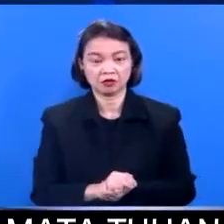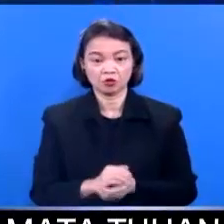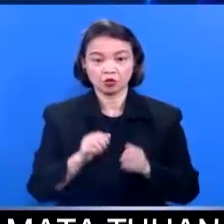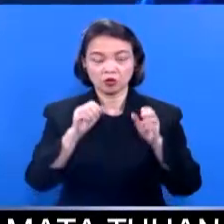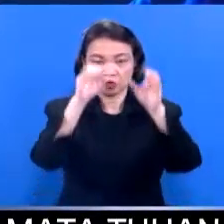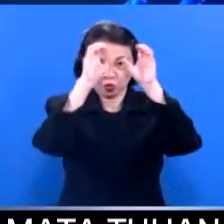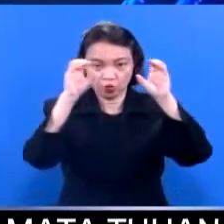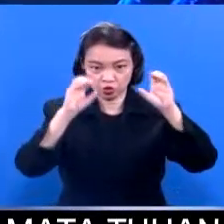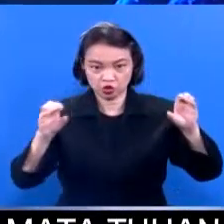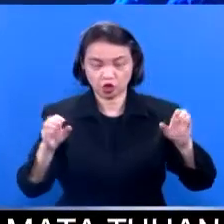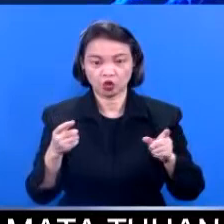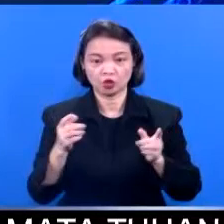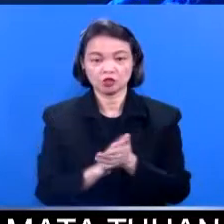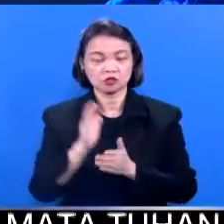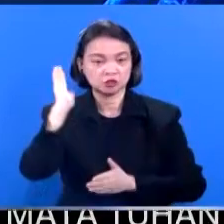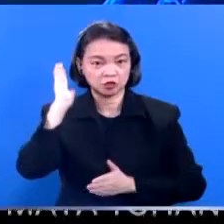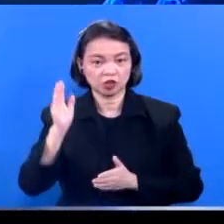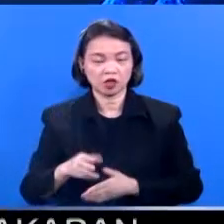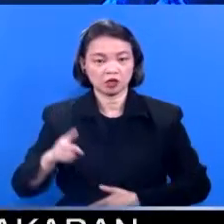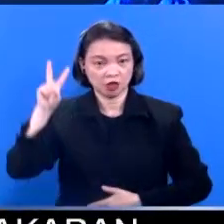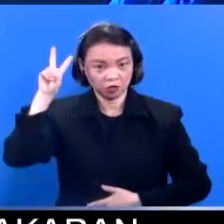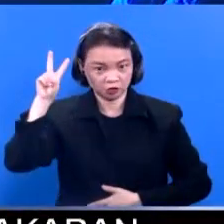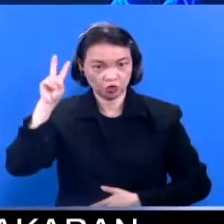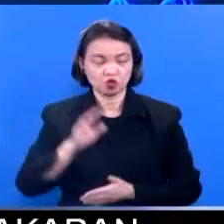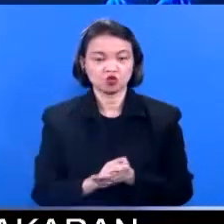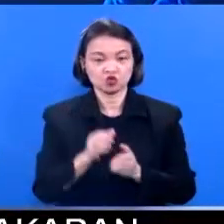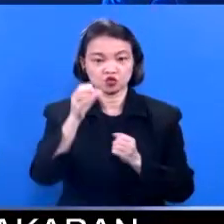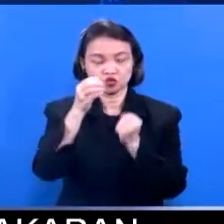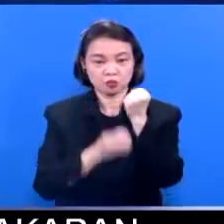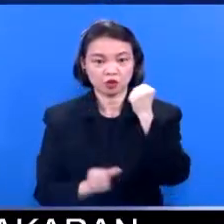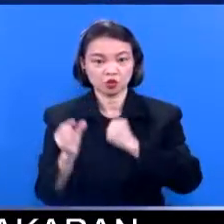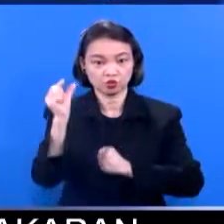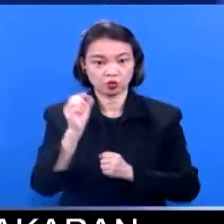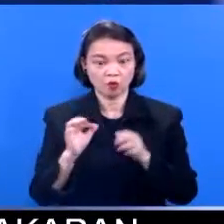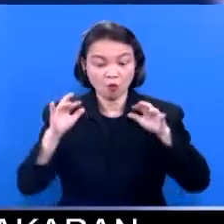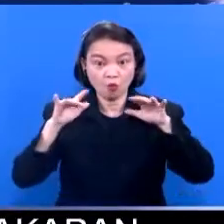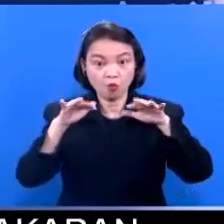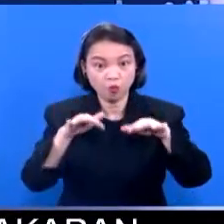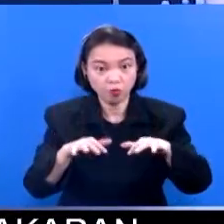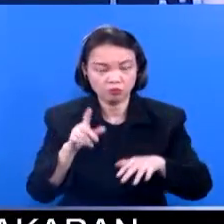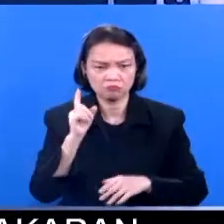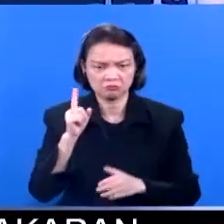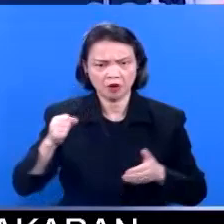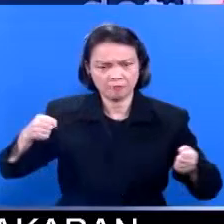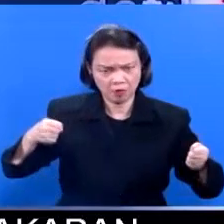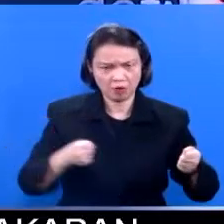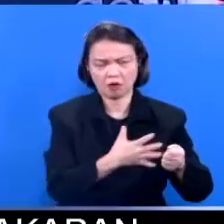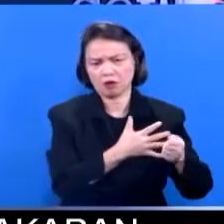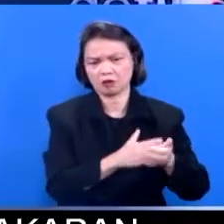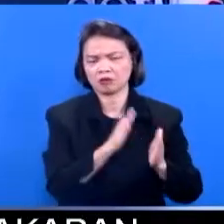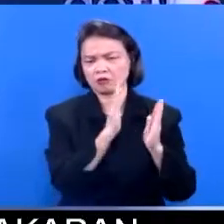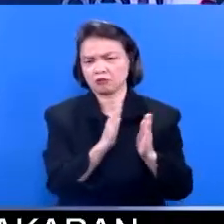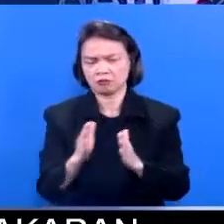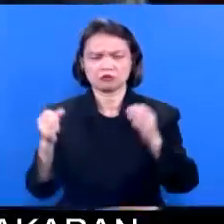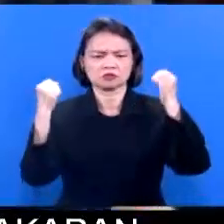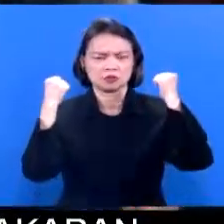dilantik, Bupati dan Wakil Bupati Labuan Batu di Sumatera Utara justru mengundang kerumunan sekaligus melanggar protokol kesehatan.